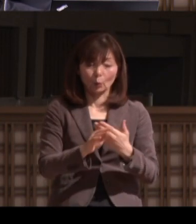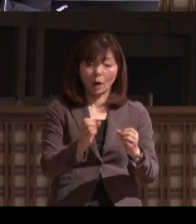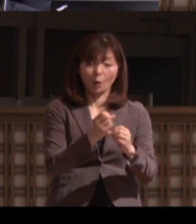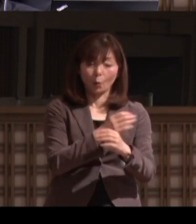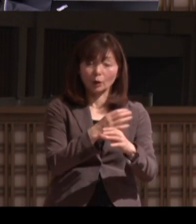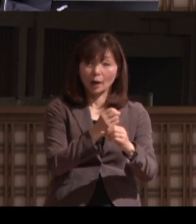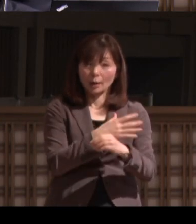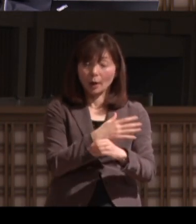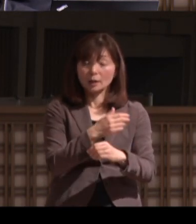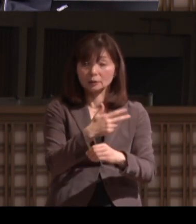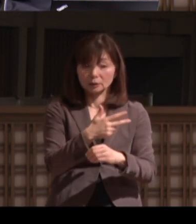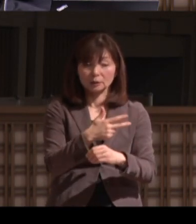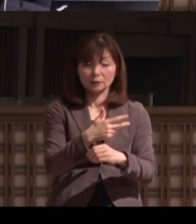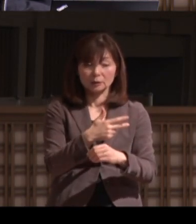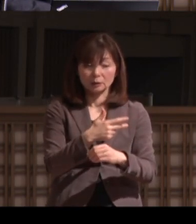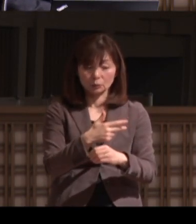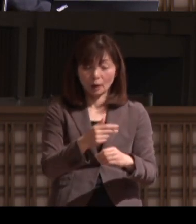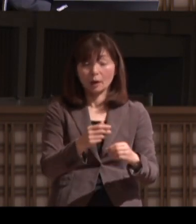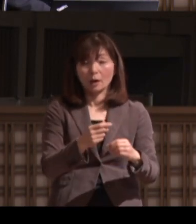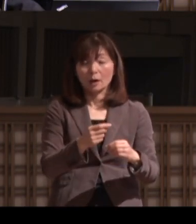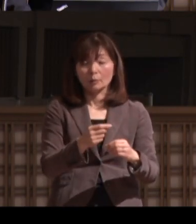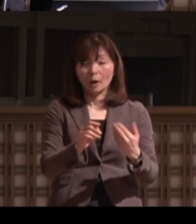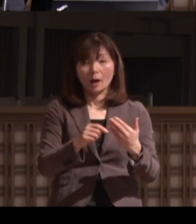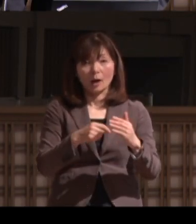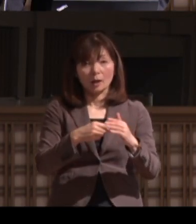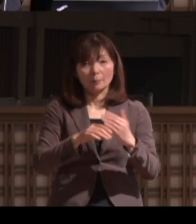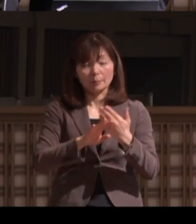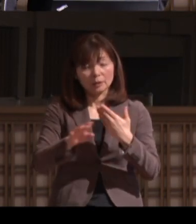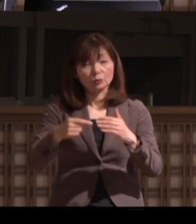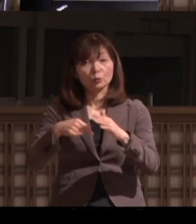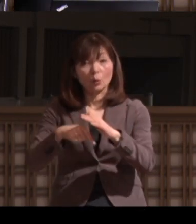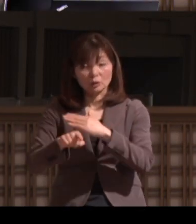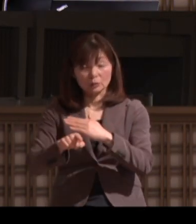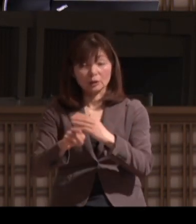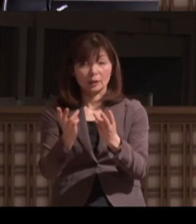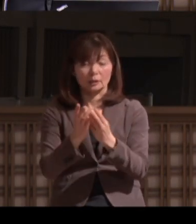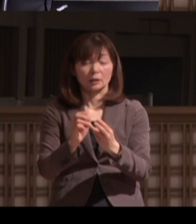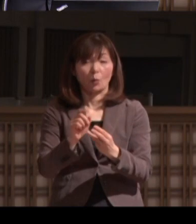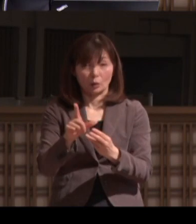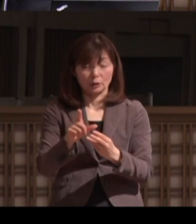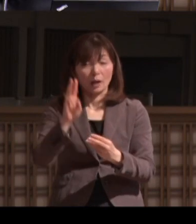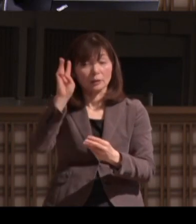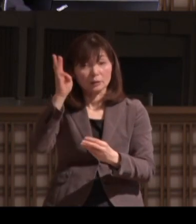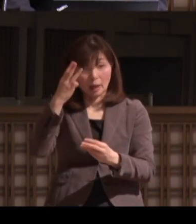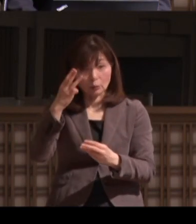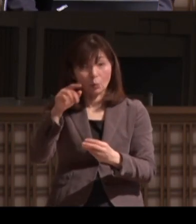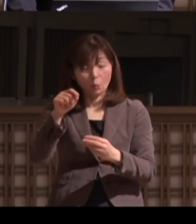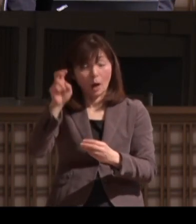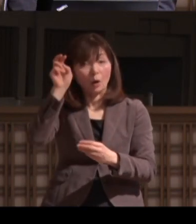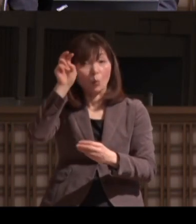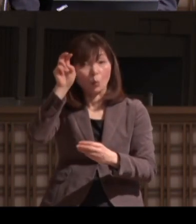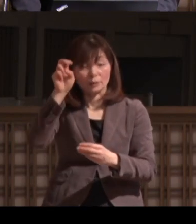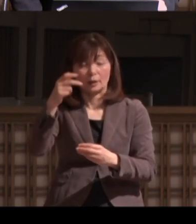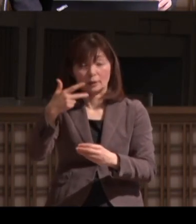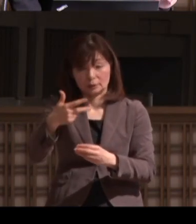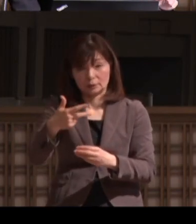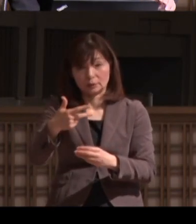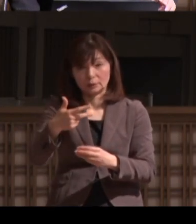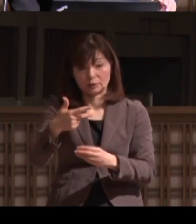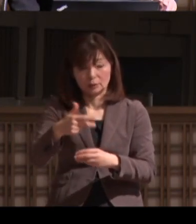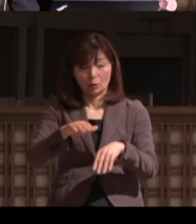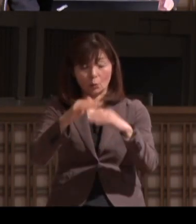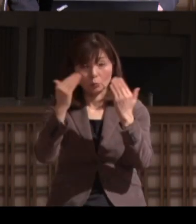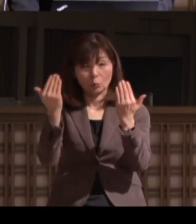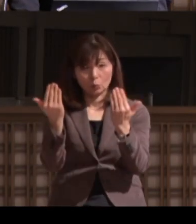違う意味で数が多いですのでま参考にするのは大阪市であろうという風に考えますほぼ